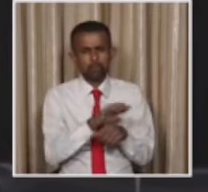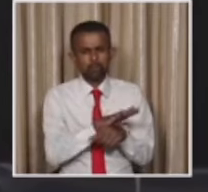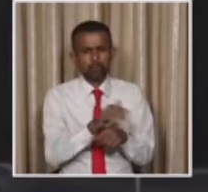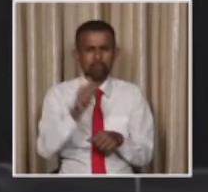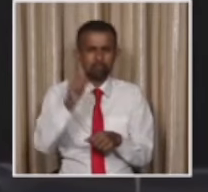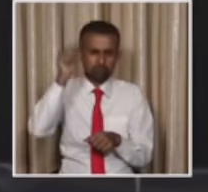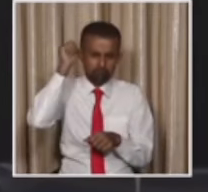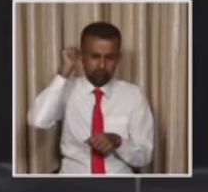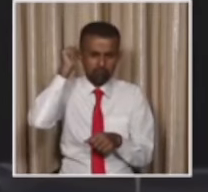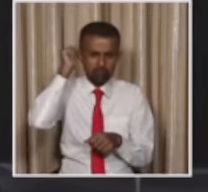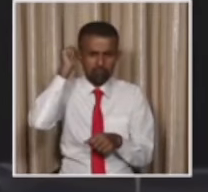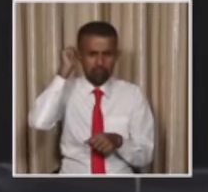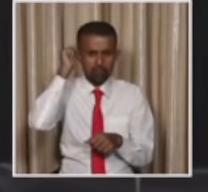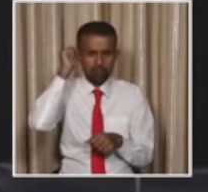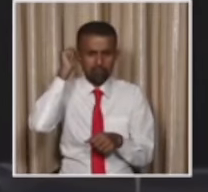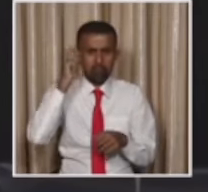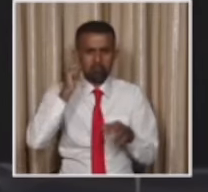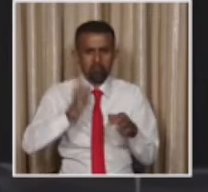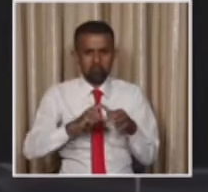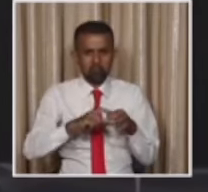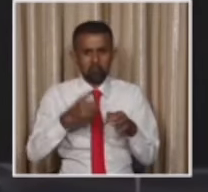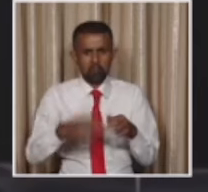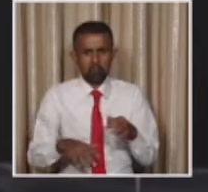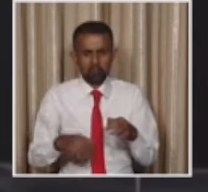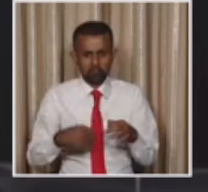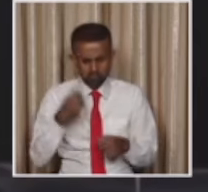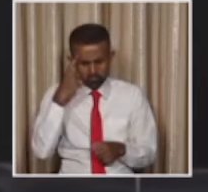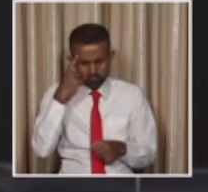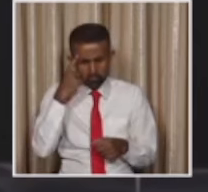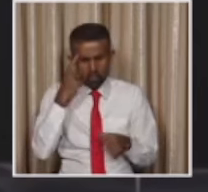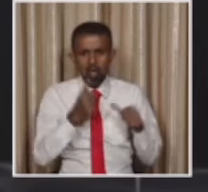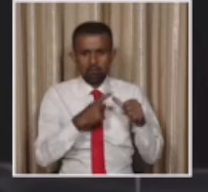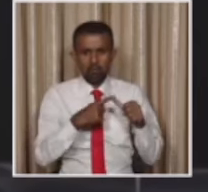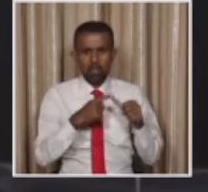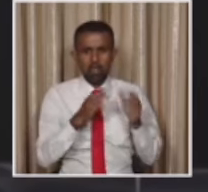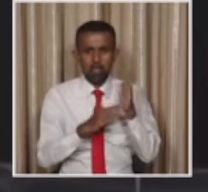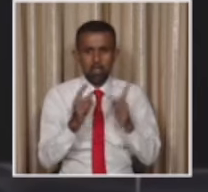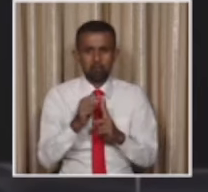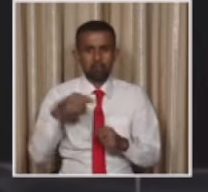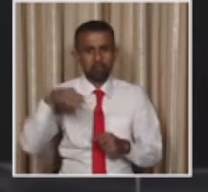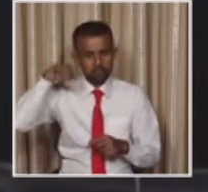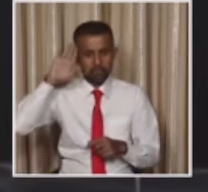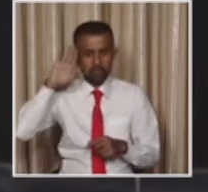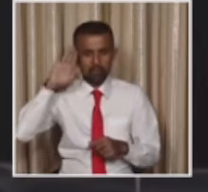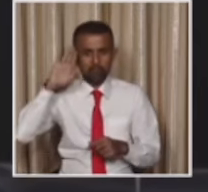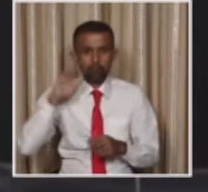මේ දැන් අතීතයට එක් වෙච්ච කාරණයක් වෙච්ච ඕක මට මතකයි අතාගුල්ලා ඇමතිතුමා ඒ වෙලාවේ